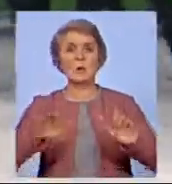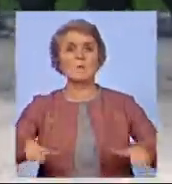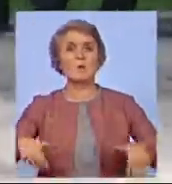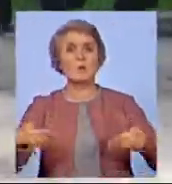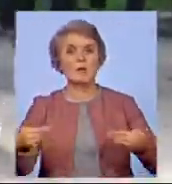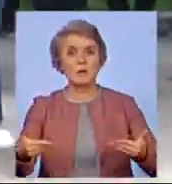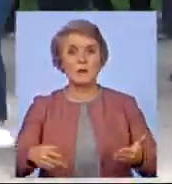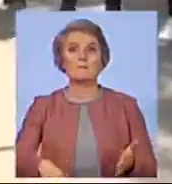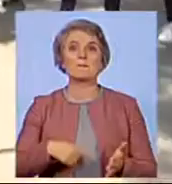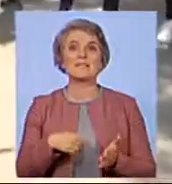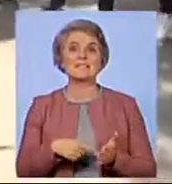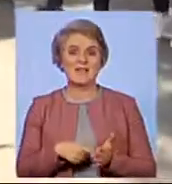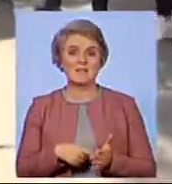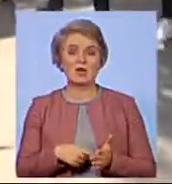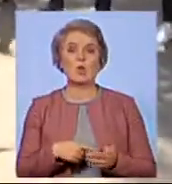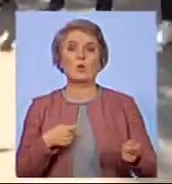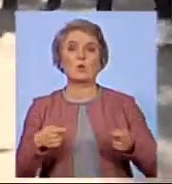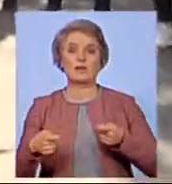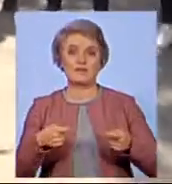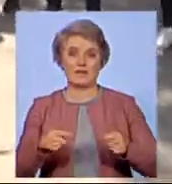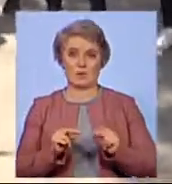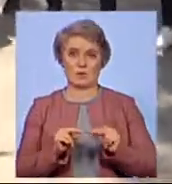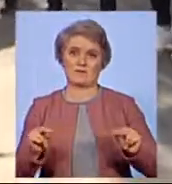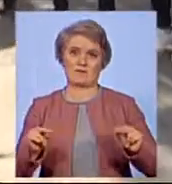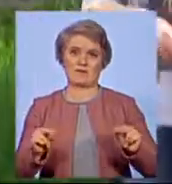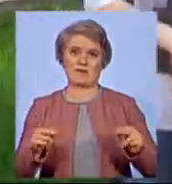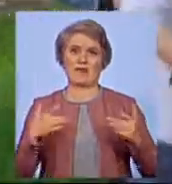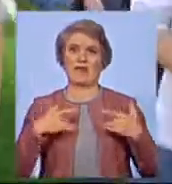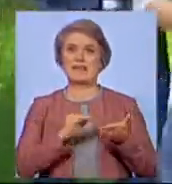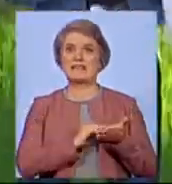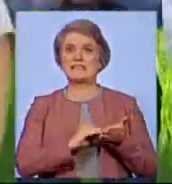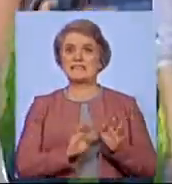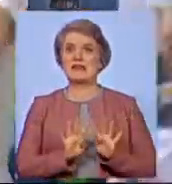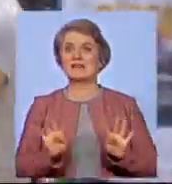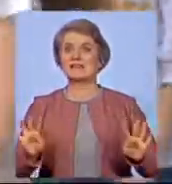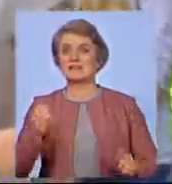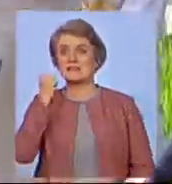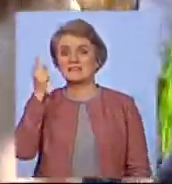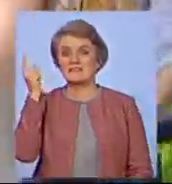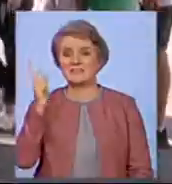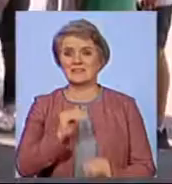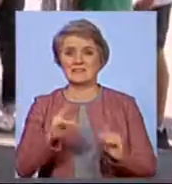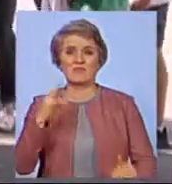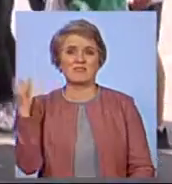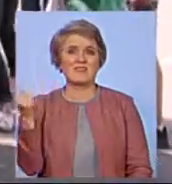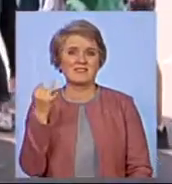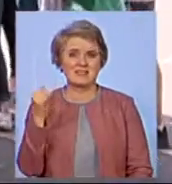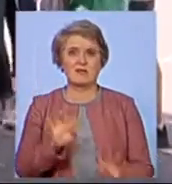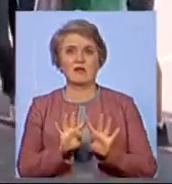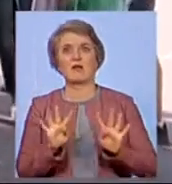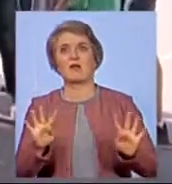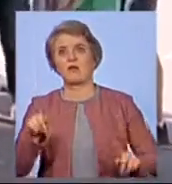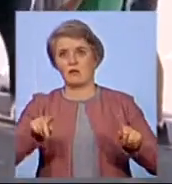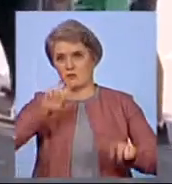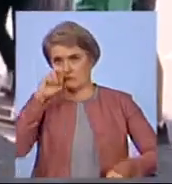запропонувало місцеве управління освіти. Чиновники кажуть, сценарії свят застарілі, дітям не цікаво, а на тривалих церемоніях учні